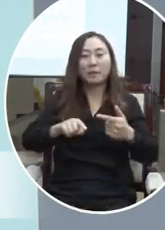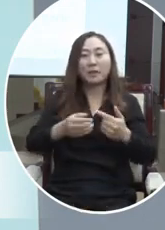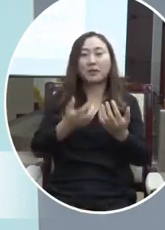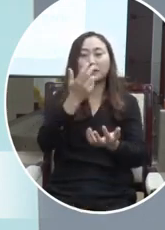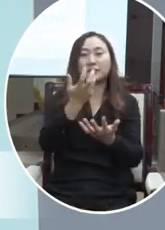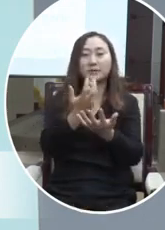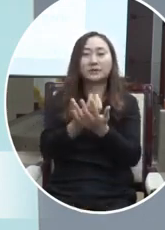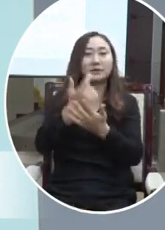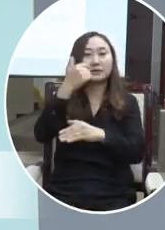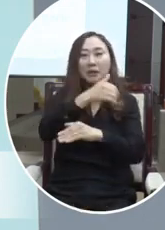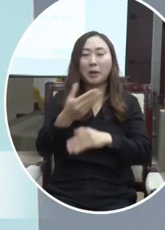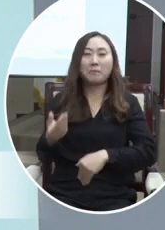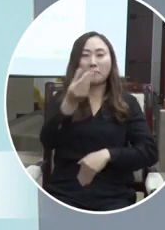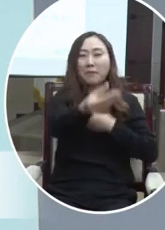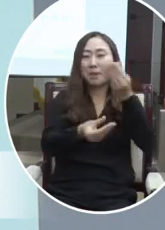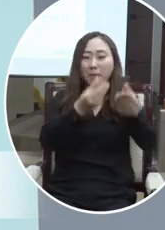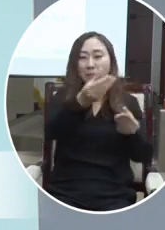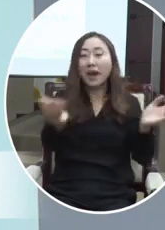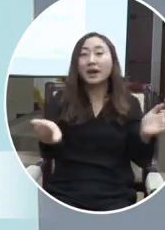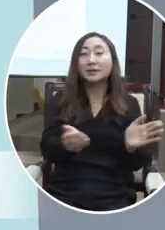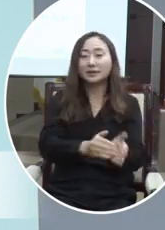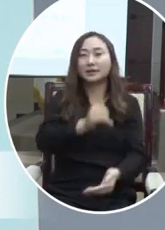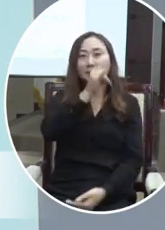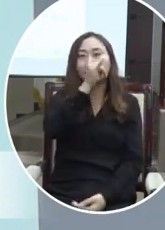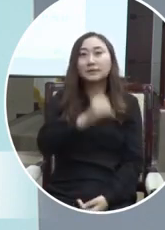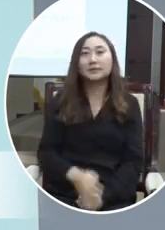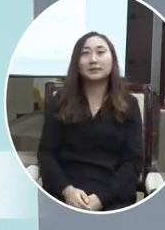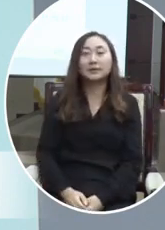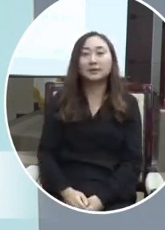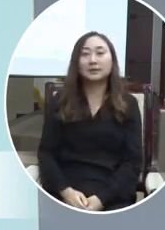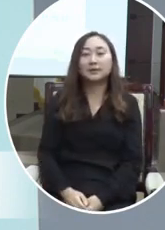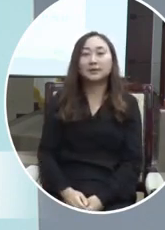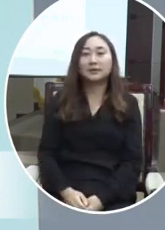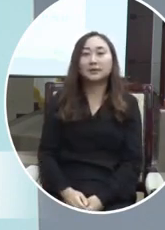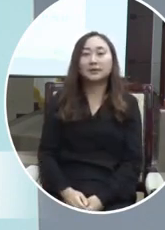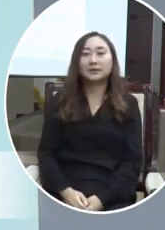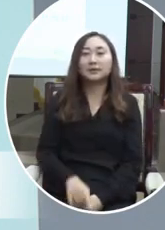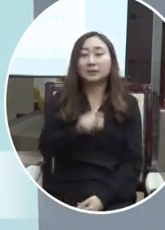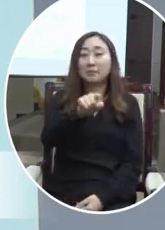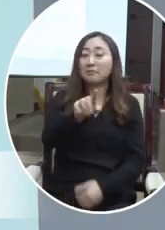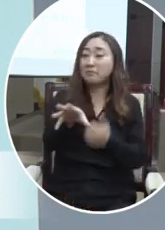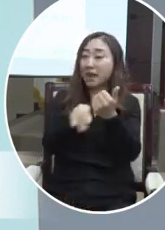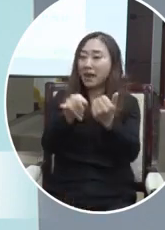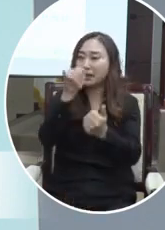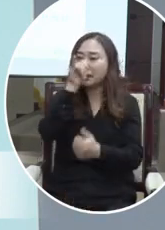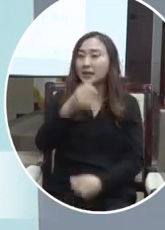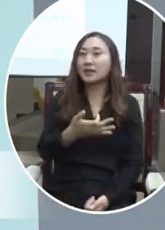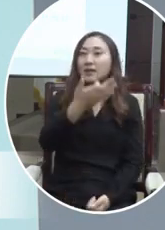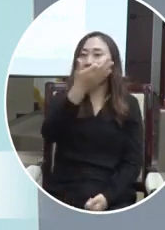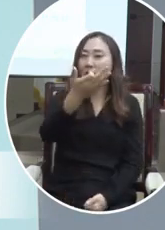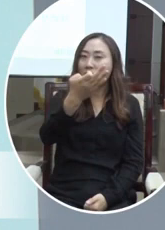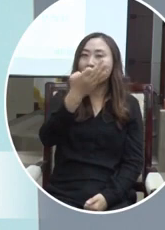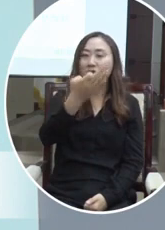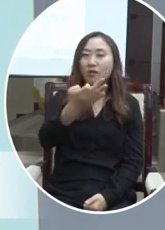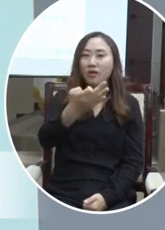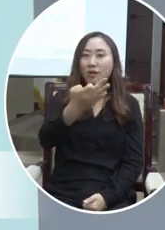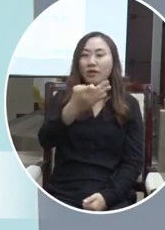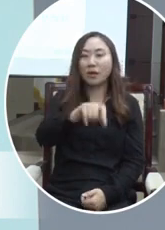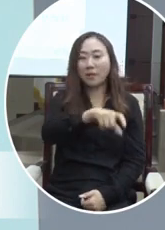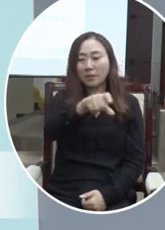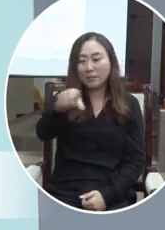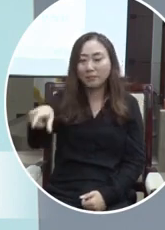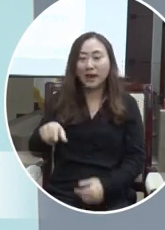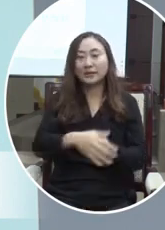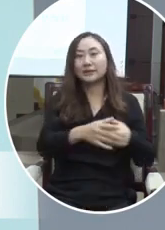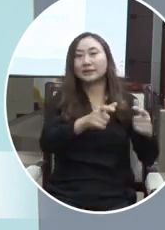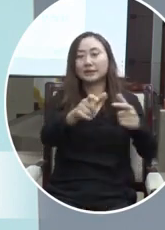의향서를 제출했습니다. 환경부는 참여 의향서를 제출한 기초지자체를 관할하는 14개 광역지자체까지